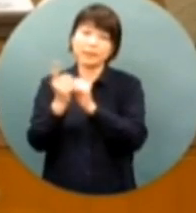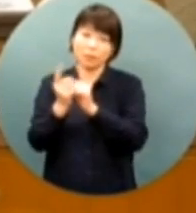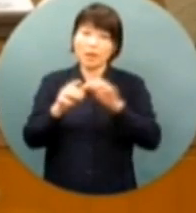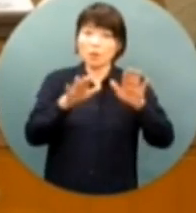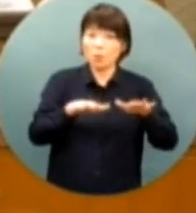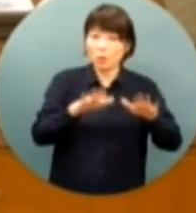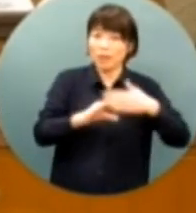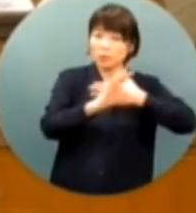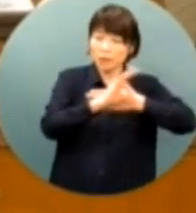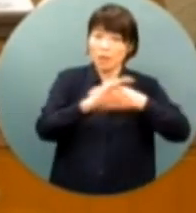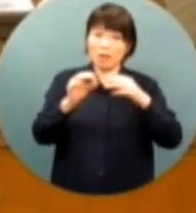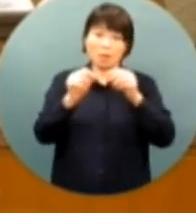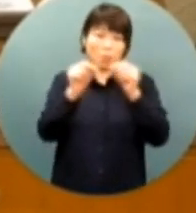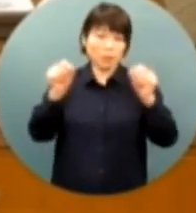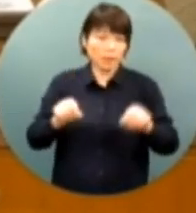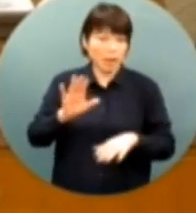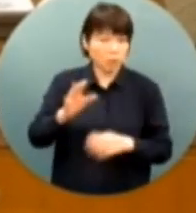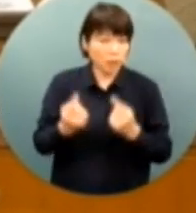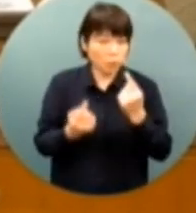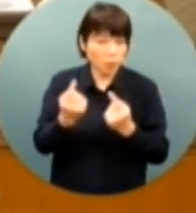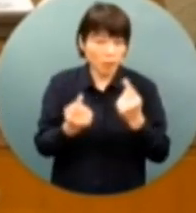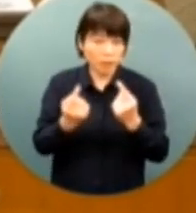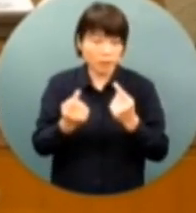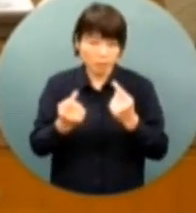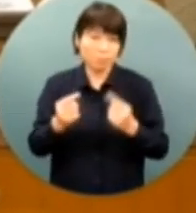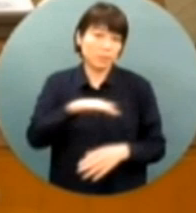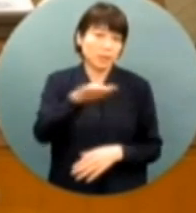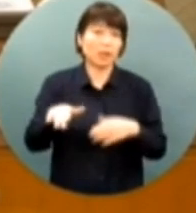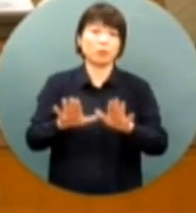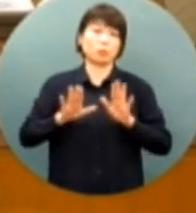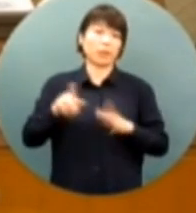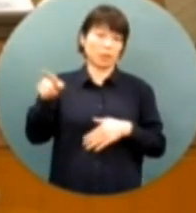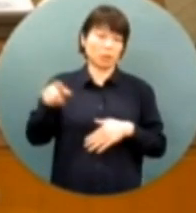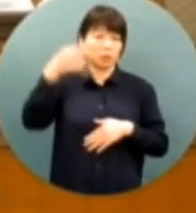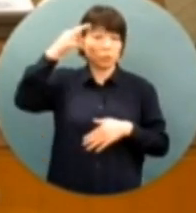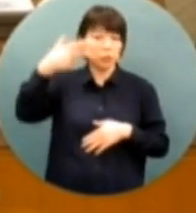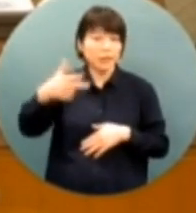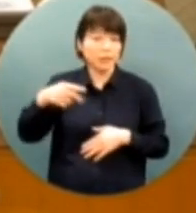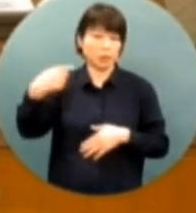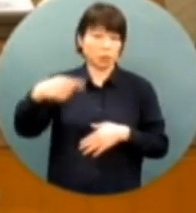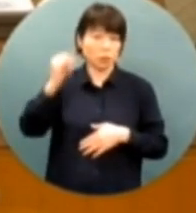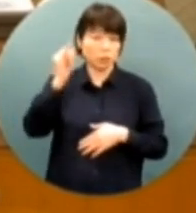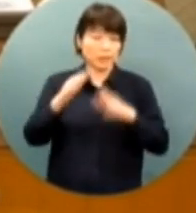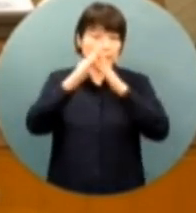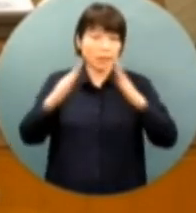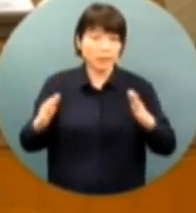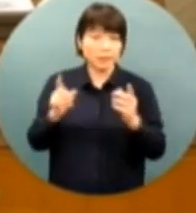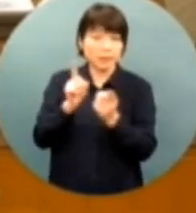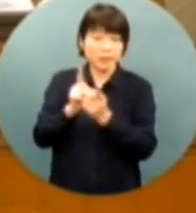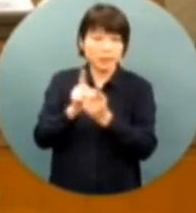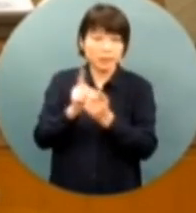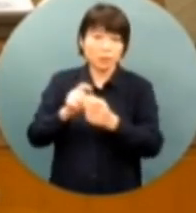回の案件が問題がないと言えない事案だと受け止められ、倉吉市教委に対し何がしかのアクションを起こされるお考えなのか伺